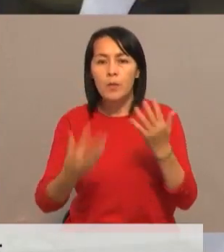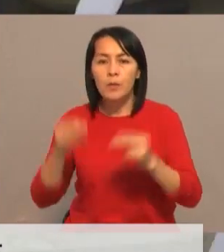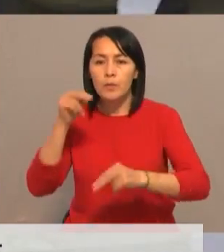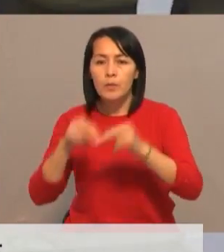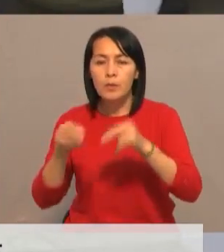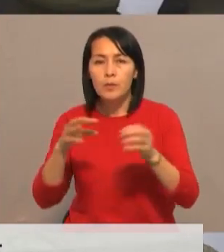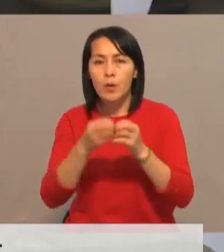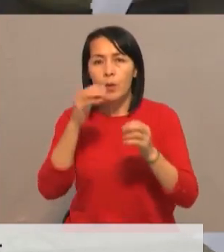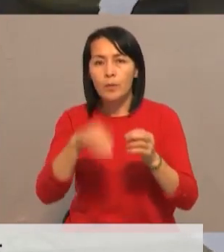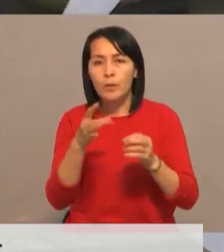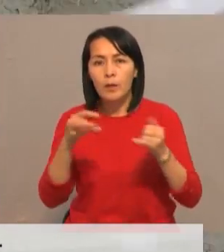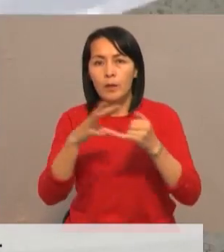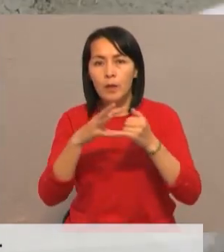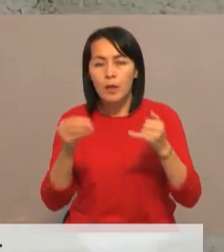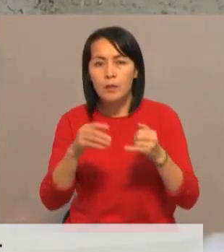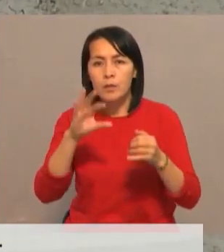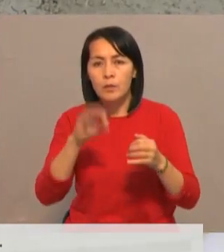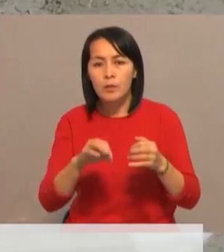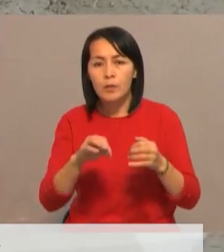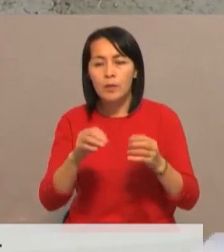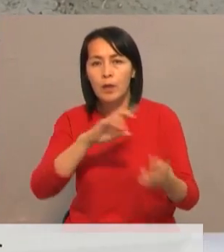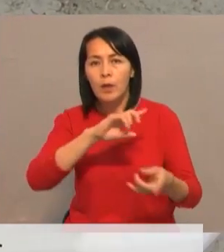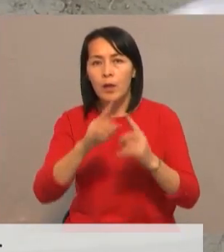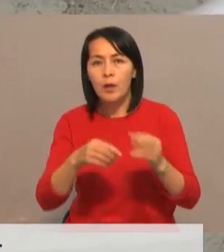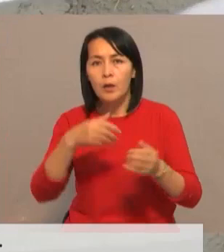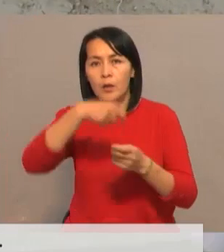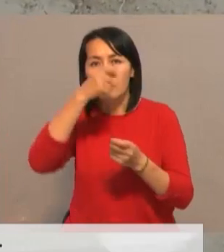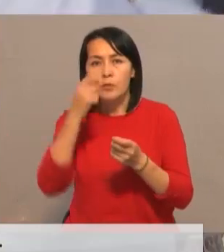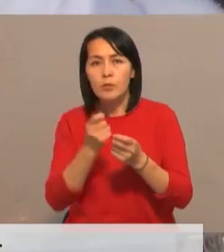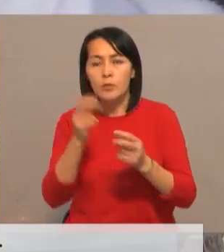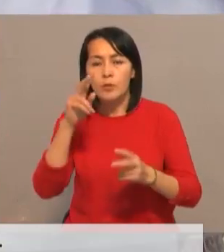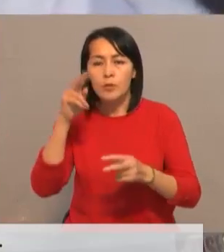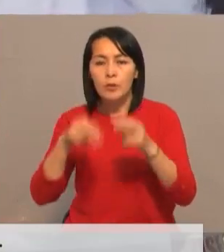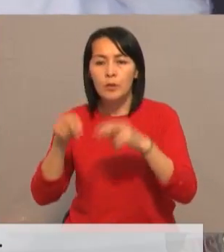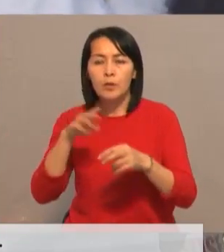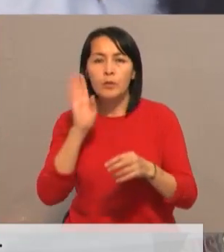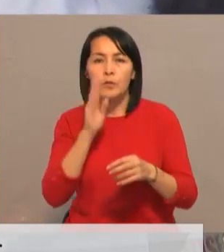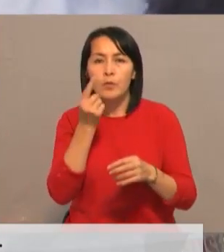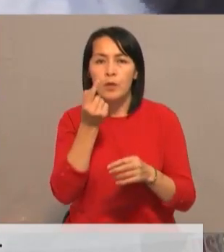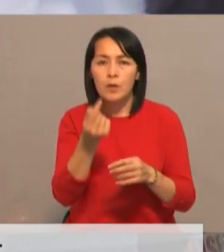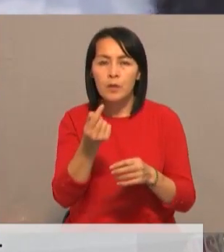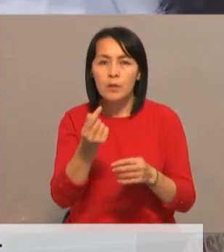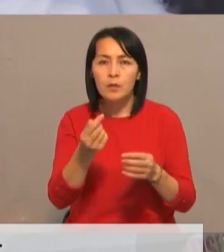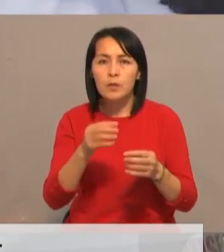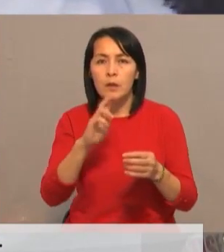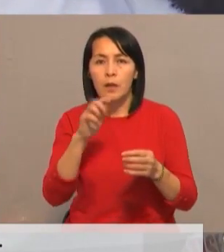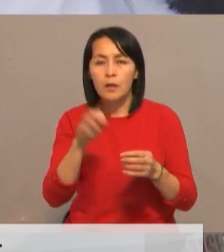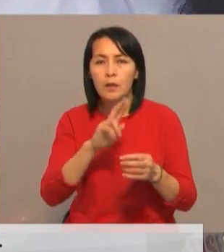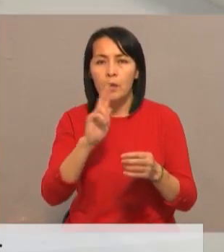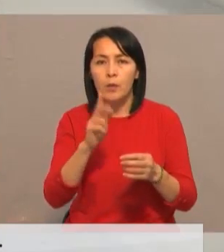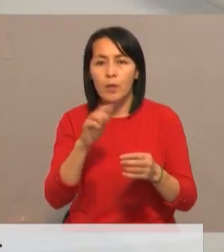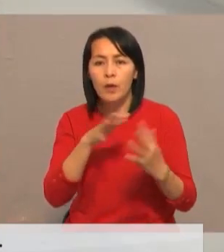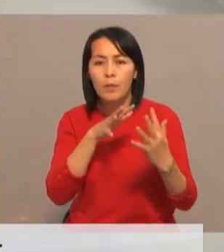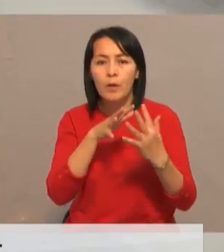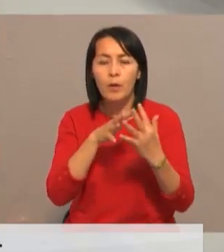егілсе, 10 мың гектар алқапқа Отырардың брендіне айналған жүгері дақылдары егілді. Су тапшылығы орын алған Қарғалы, Қоғам